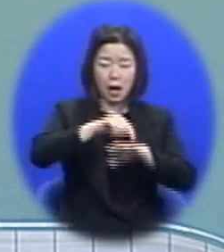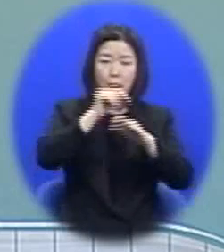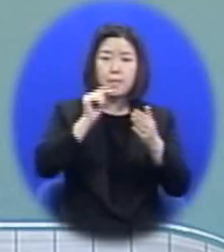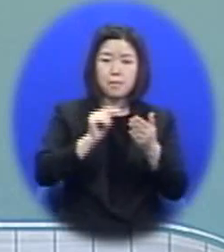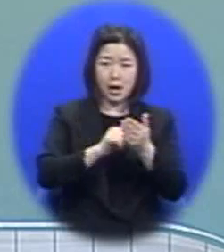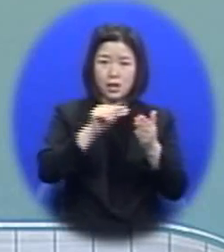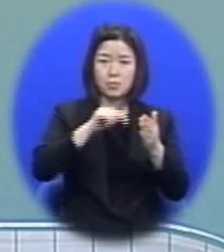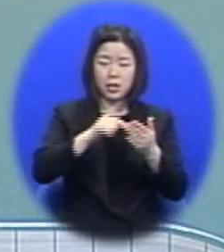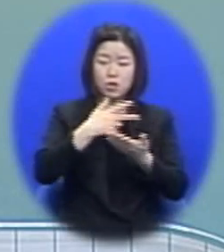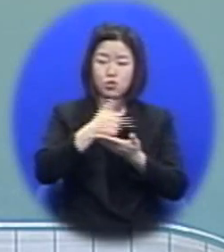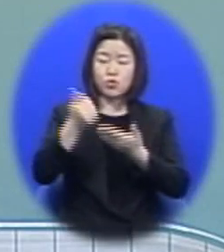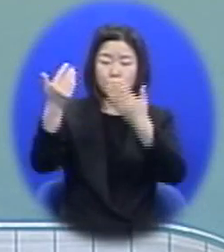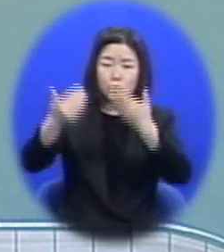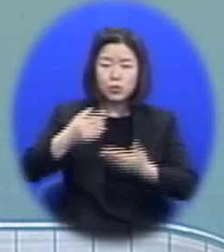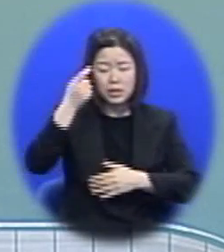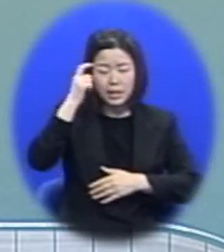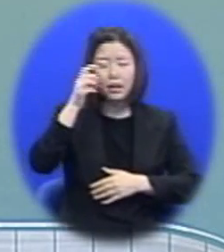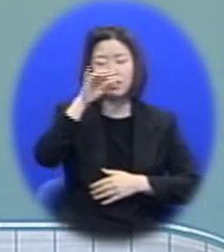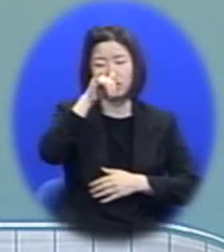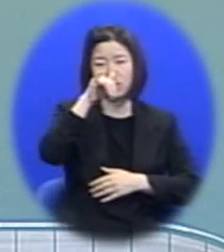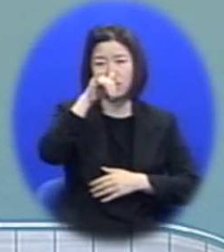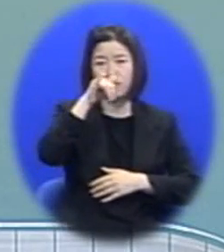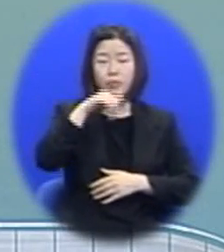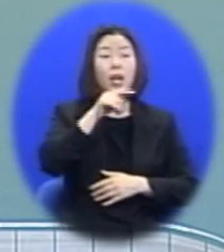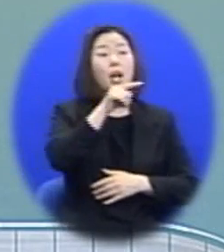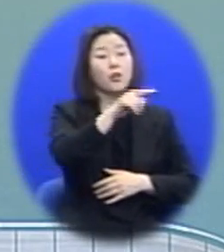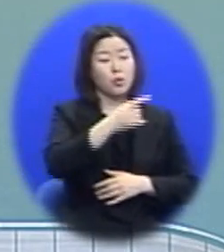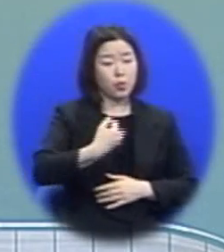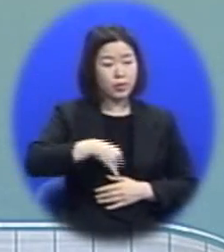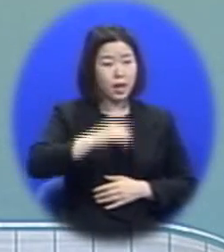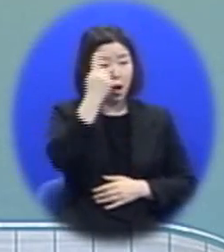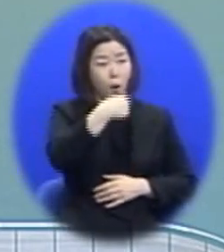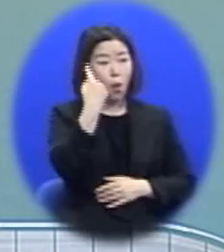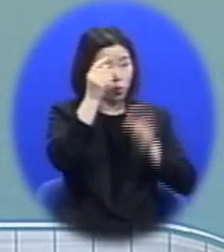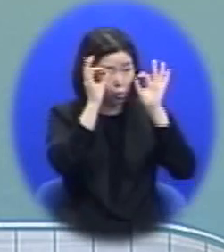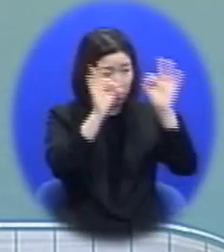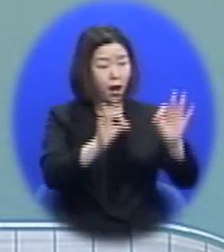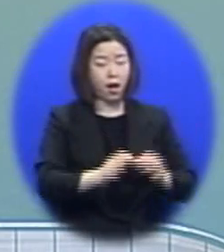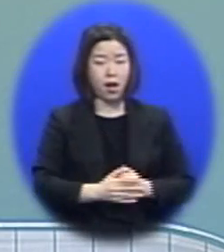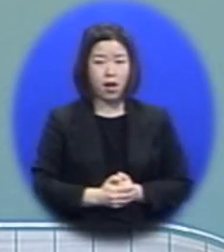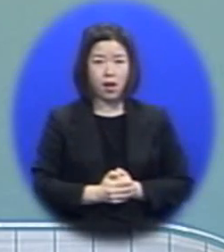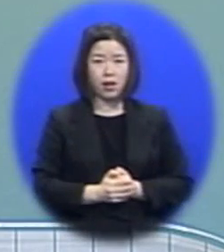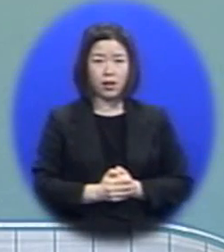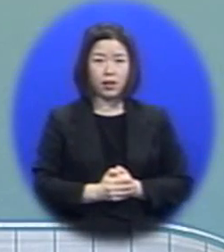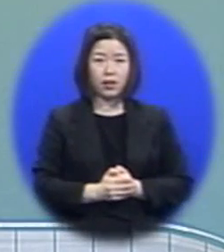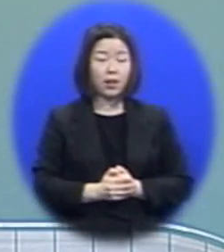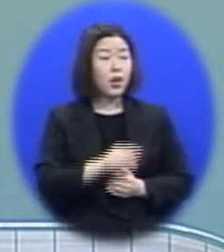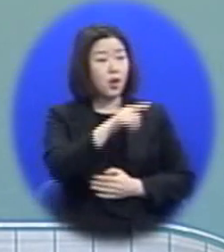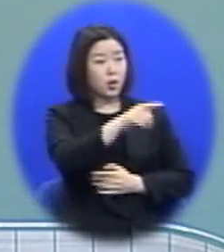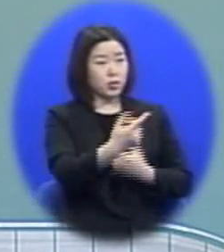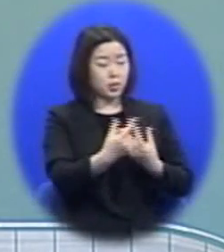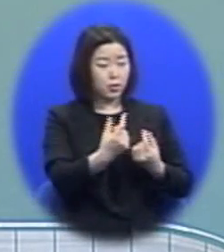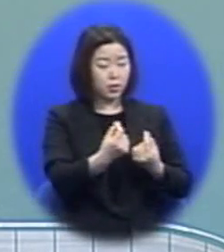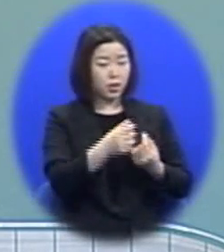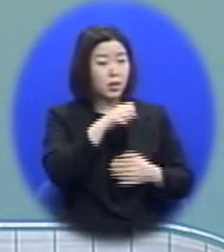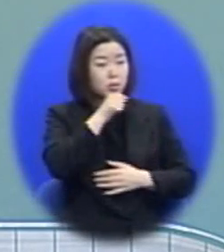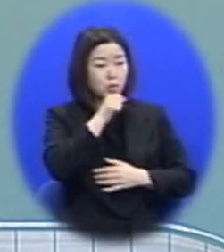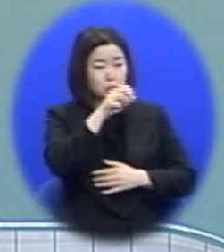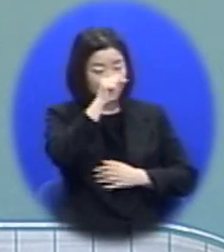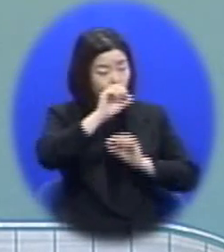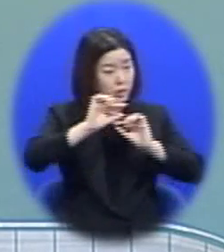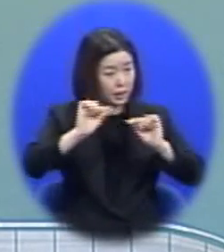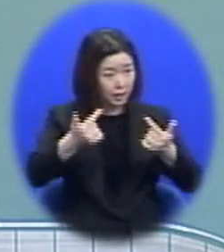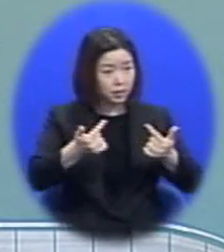주님이 주시는 생각이 있더랍니다 너 딸의 얼굴을 보라음 저렇게 형편 없는 성적표를